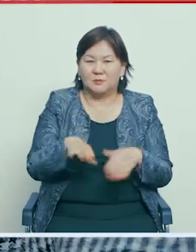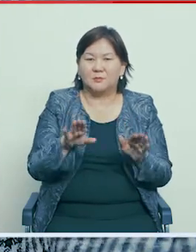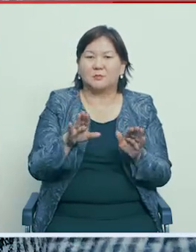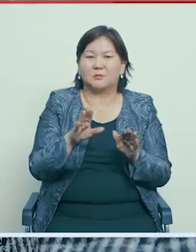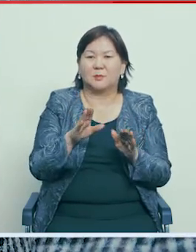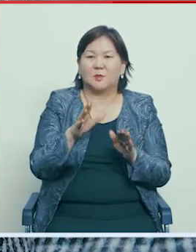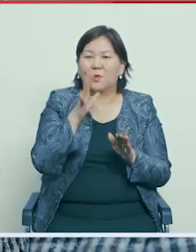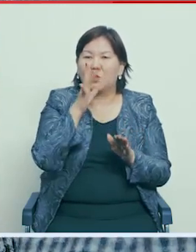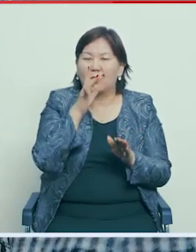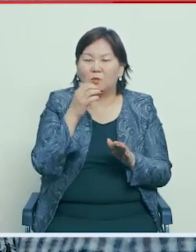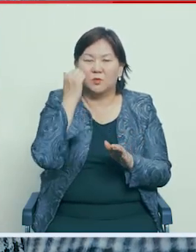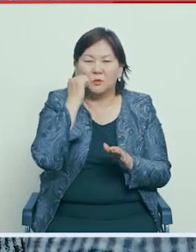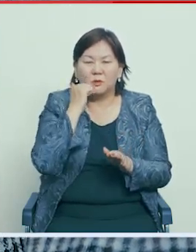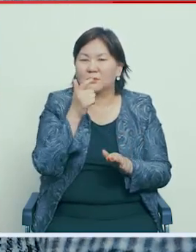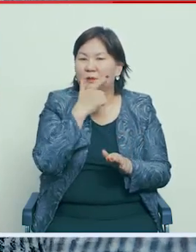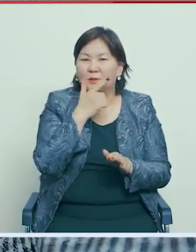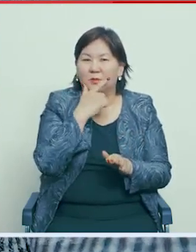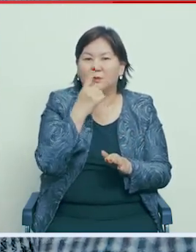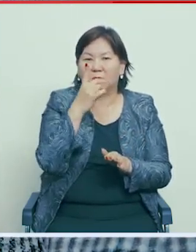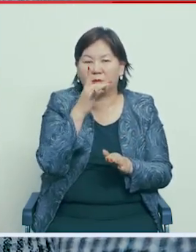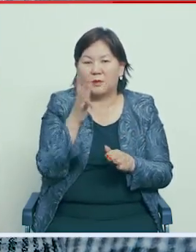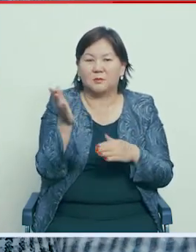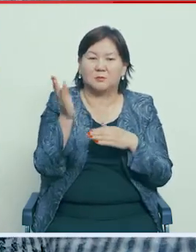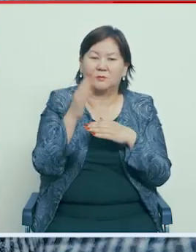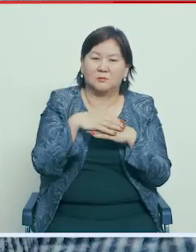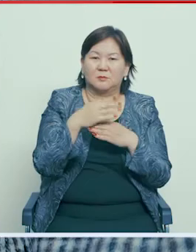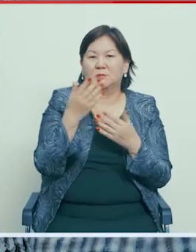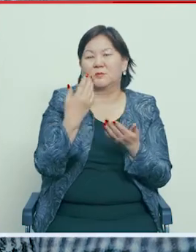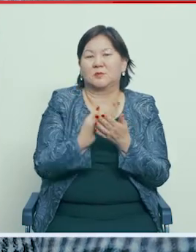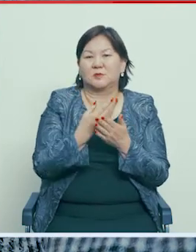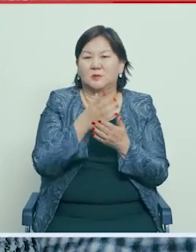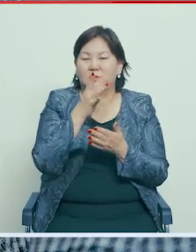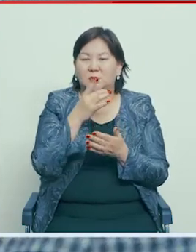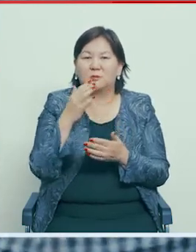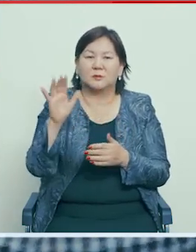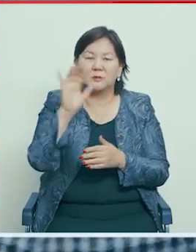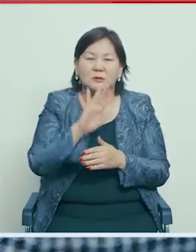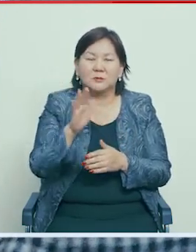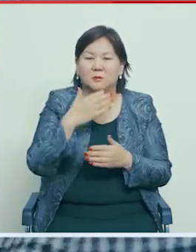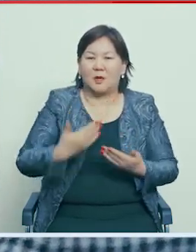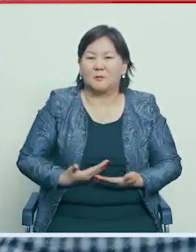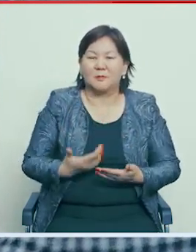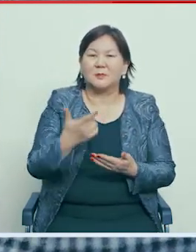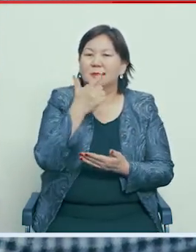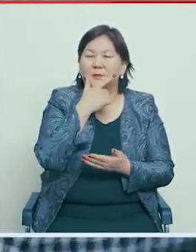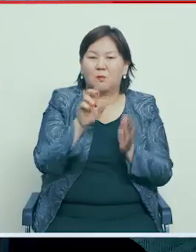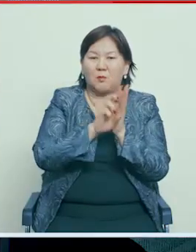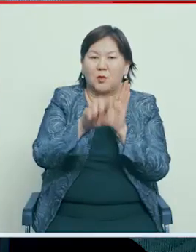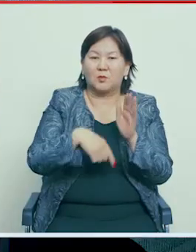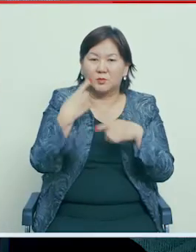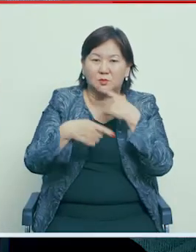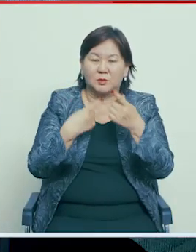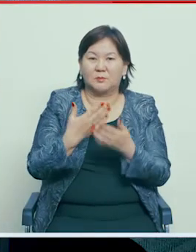ерөөс урт насдаггүй. Одоо ингээд нэг нас сурвал одоо бүр айгүй урт насжилт. Ийм хүмүүс бол ерөөс хязгаарч амьдрдаггүй, амьдрах боломжгүй гэж